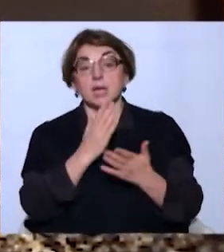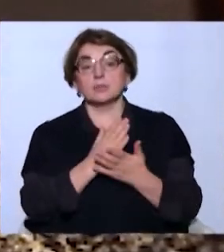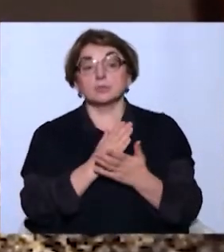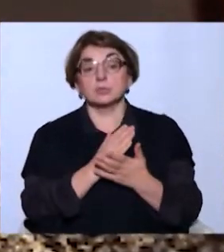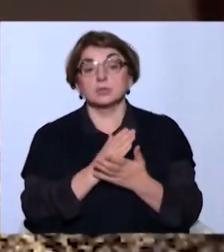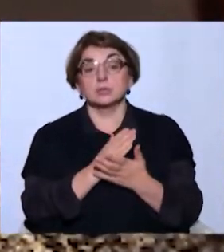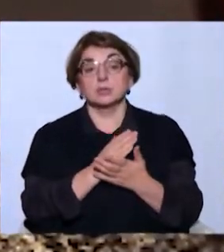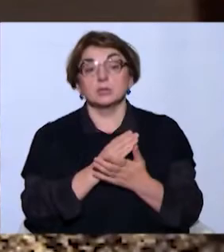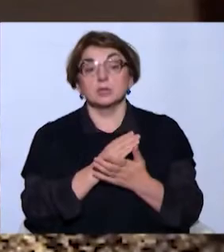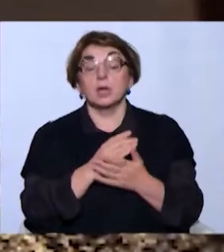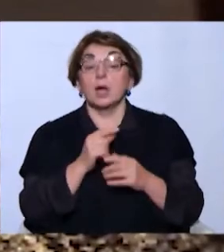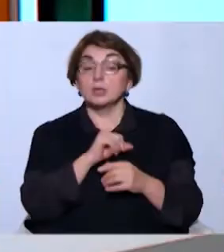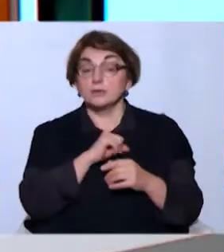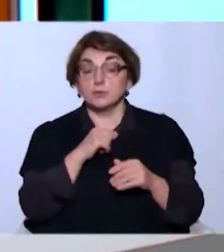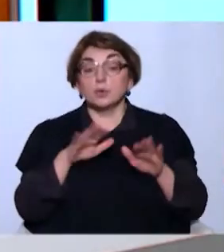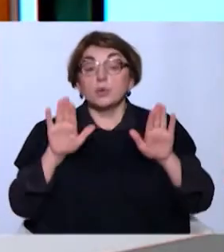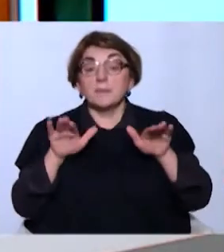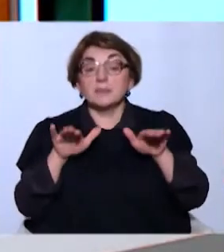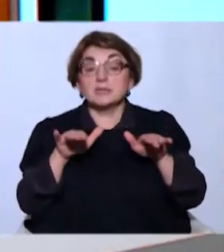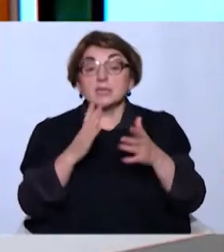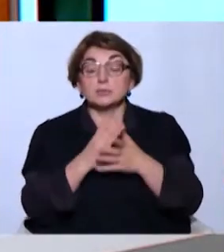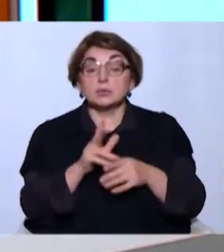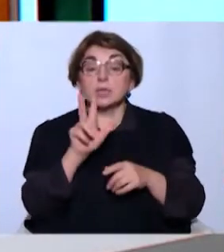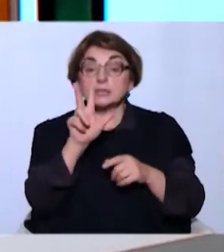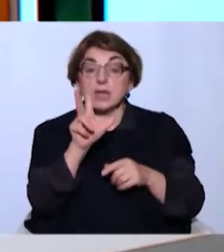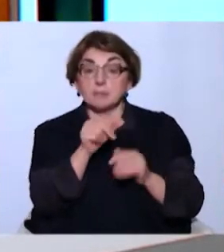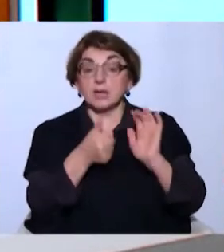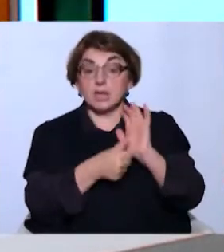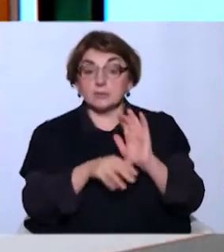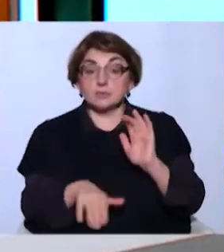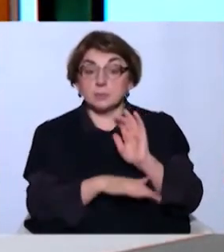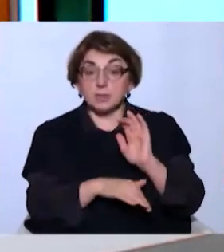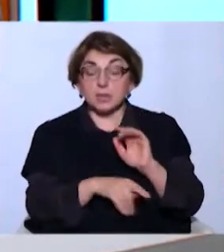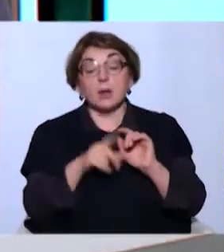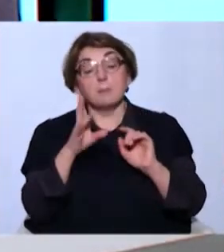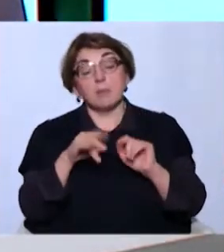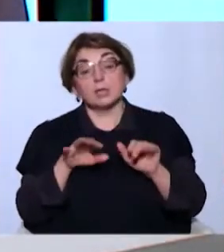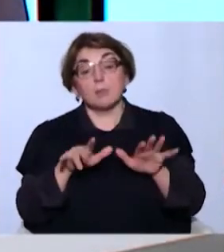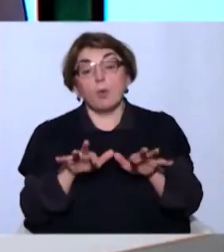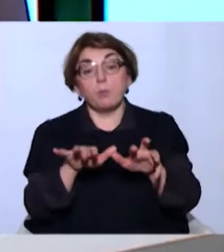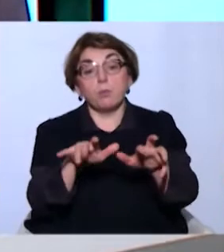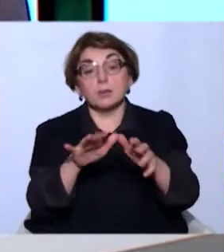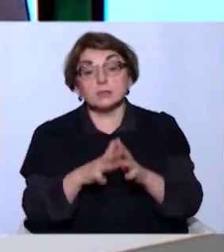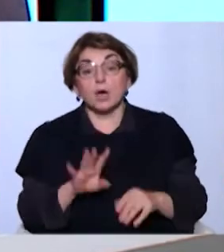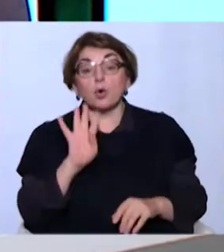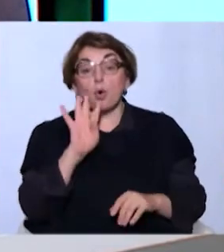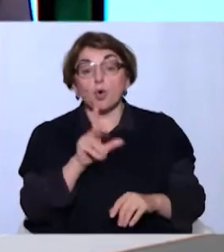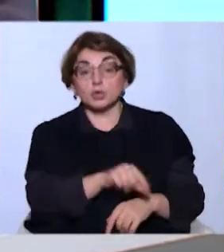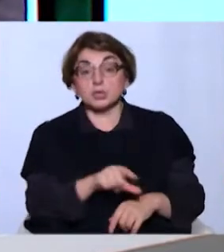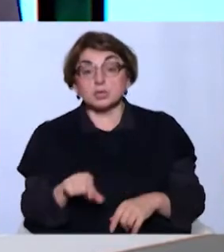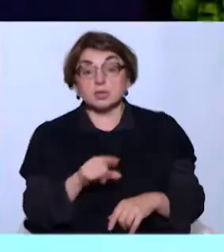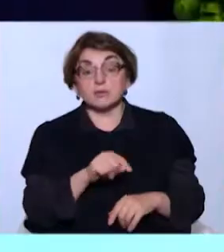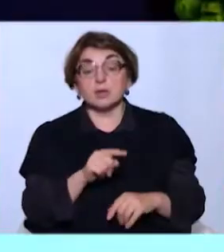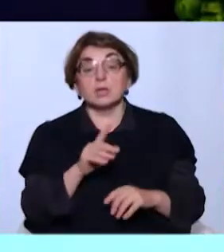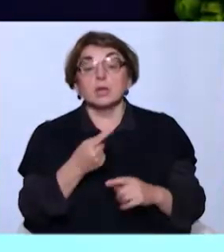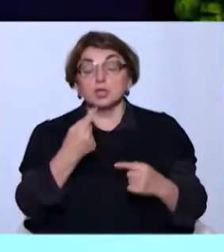აქვს, მწერებს ჰქონდა სამი წვილი სასიარულო ფეხი, ობობებს აქვს ოთხი წვილი სასიარულო ფეხი. ობობები